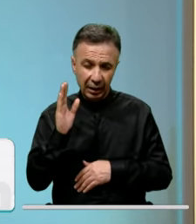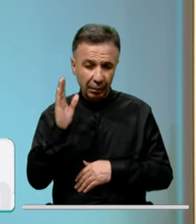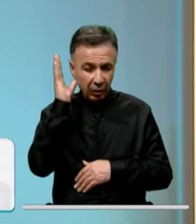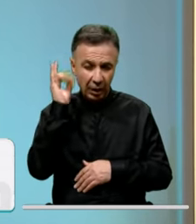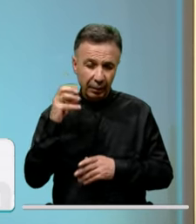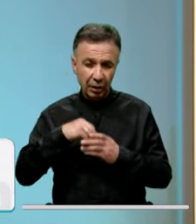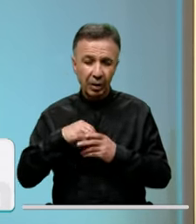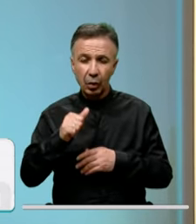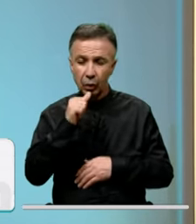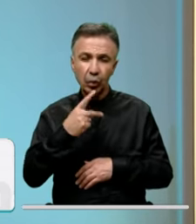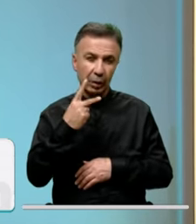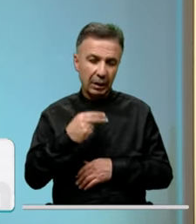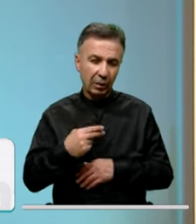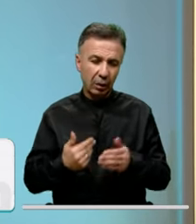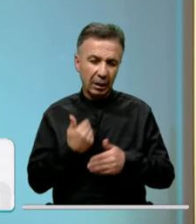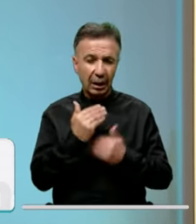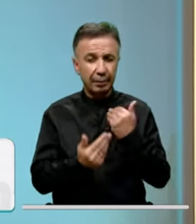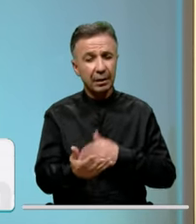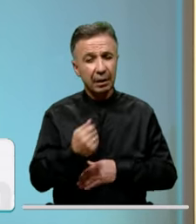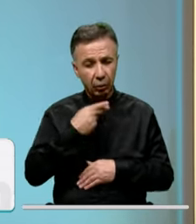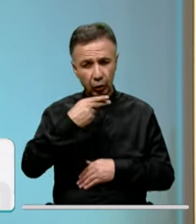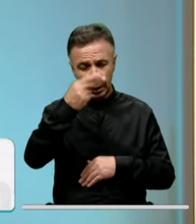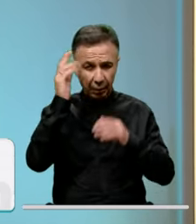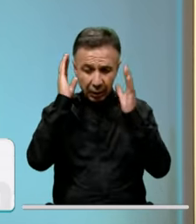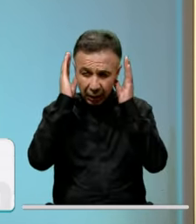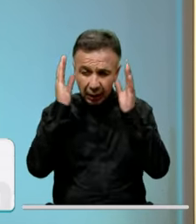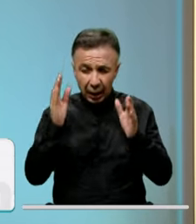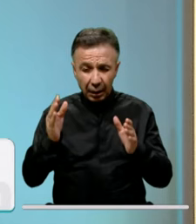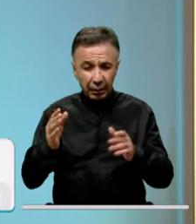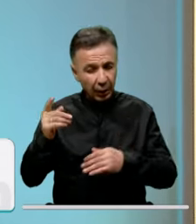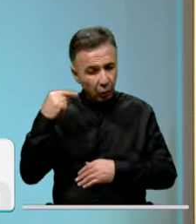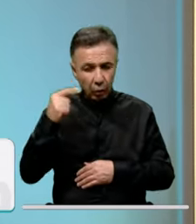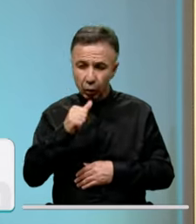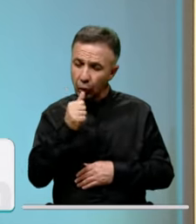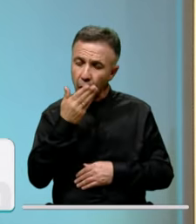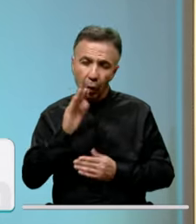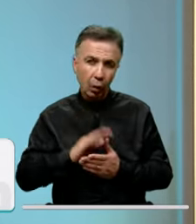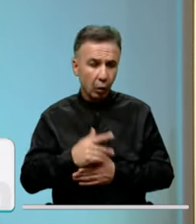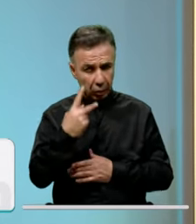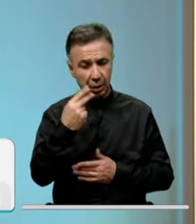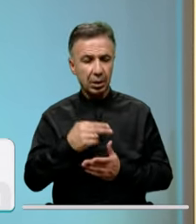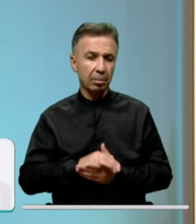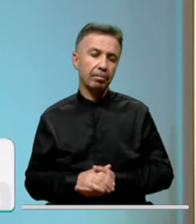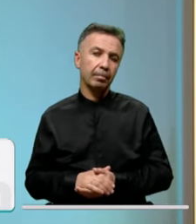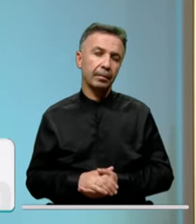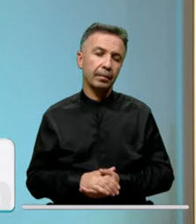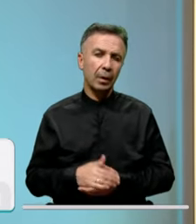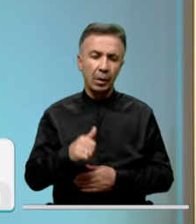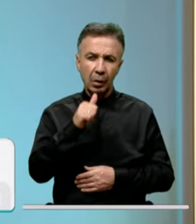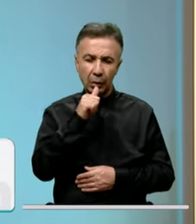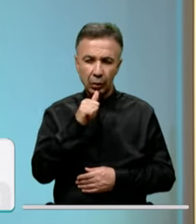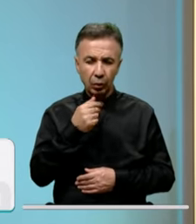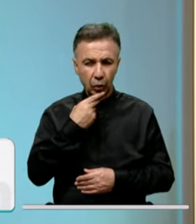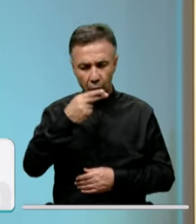camide sular kesik, orada abdest alıp cumayı kılabilirim diye düşündüm. Su yok. Su vaktin,